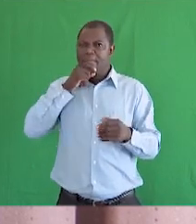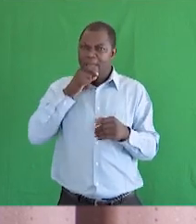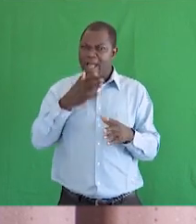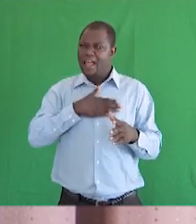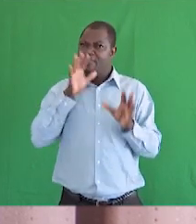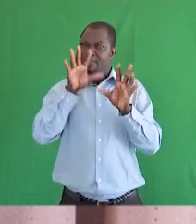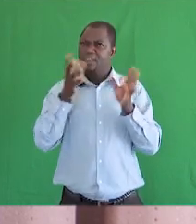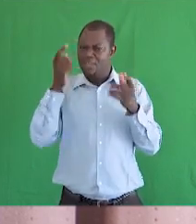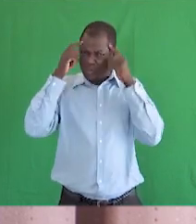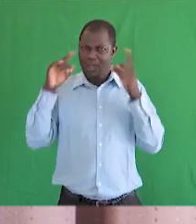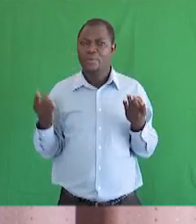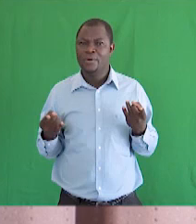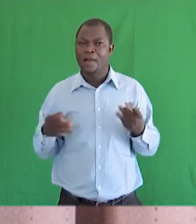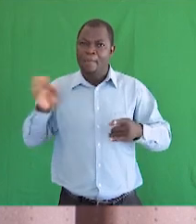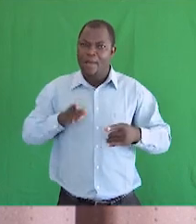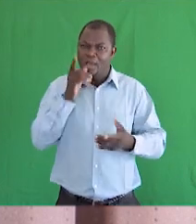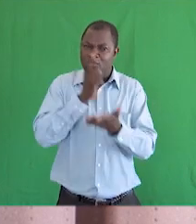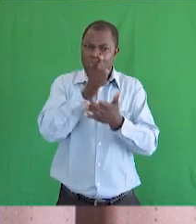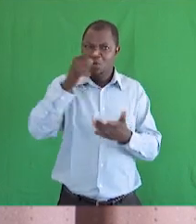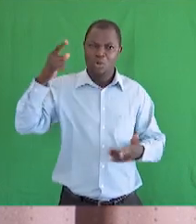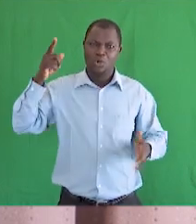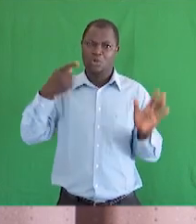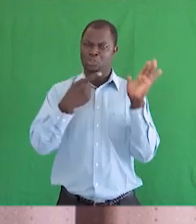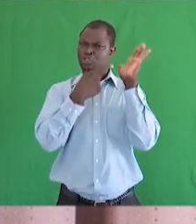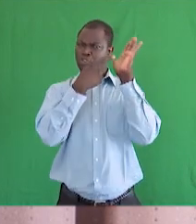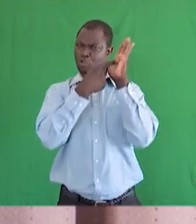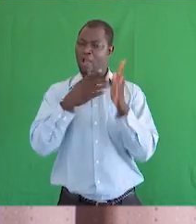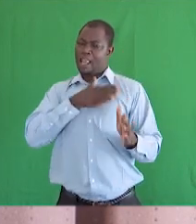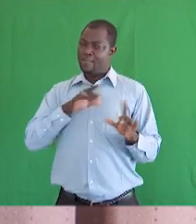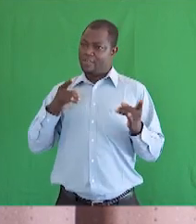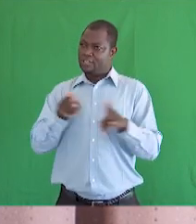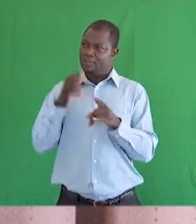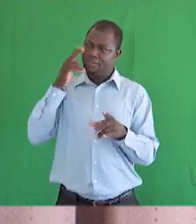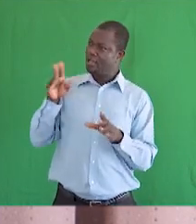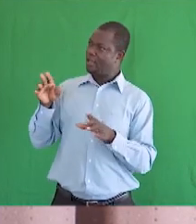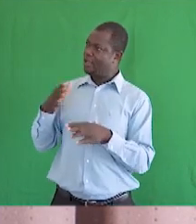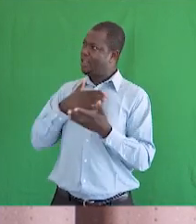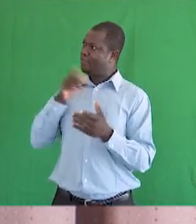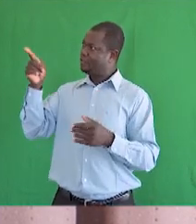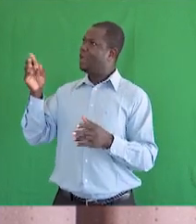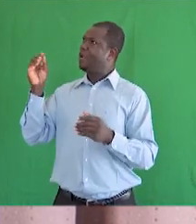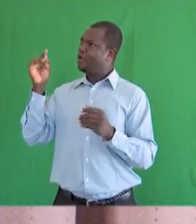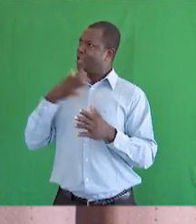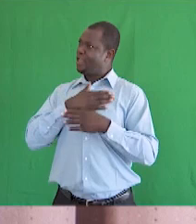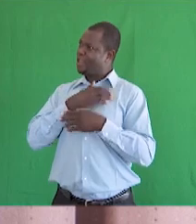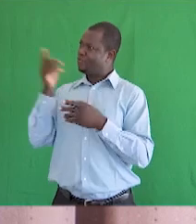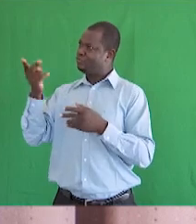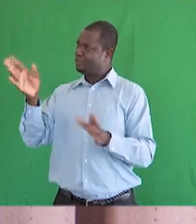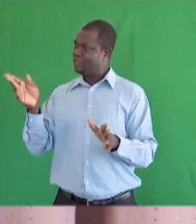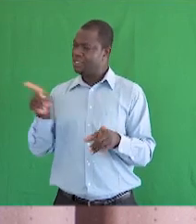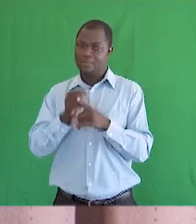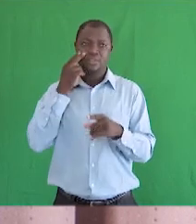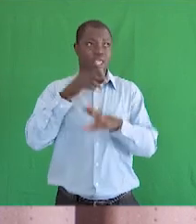vanodanana mai munoragidza here rudo nekuti vana vanozoruona kunze kana zvavari kuchema izvi kutotonozviona kana vakuona